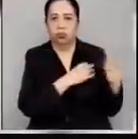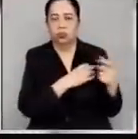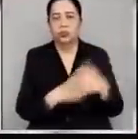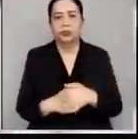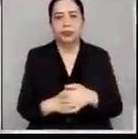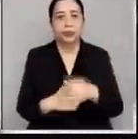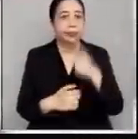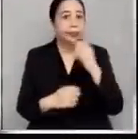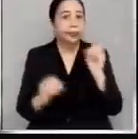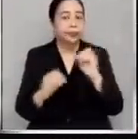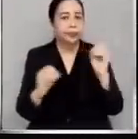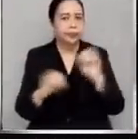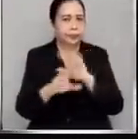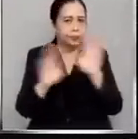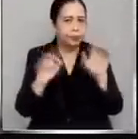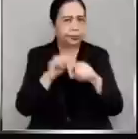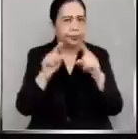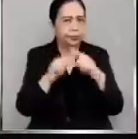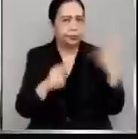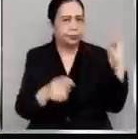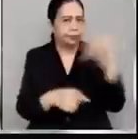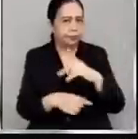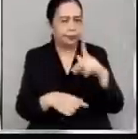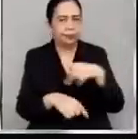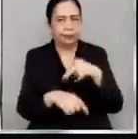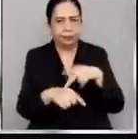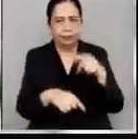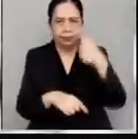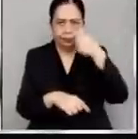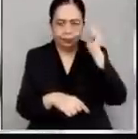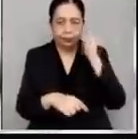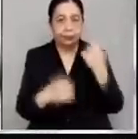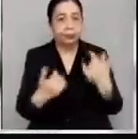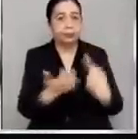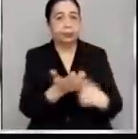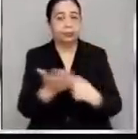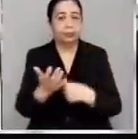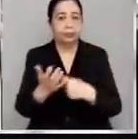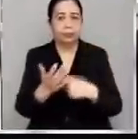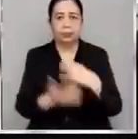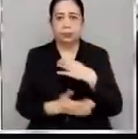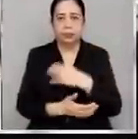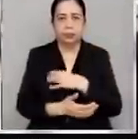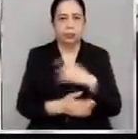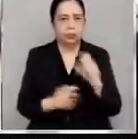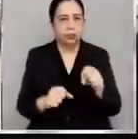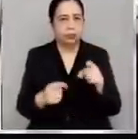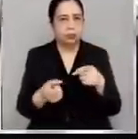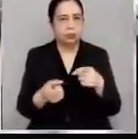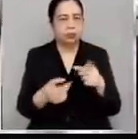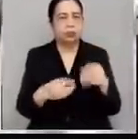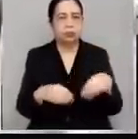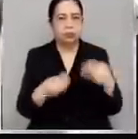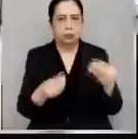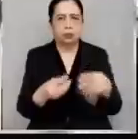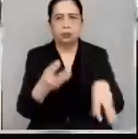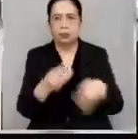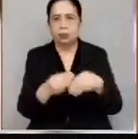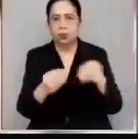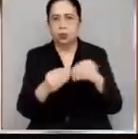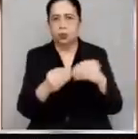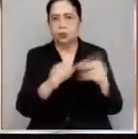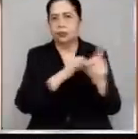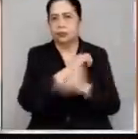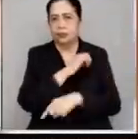pang linaw kung kailan babalik si Temes, pinag-uusapan na sa Kamara ang posibilidad ng pagpapataw ng karagdagang parusa kay